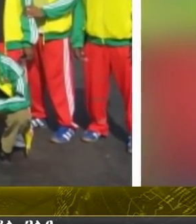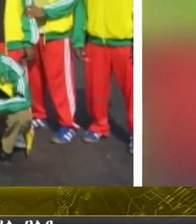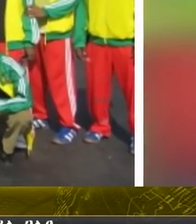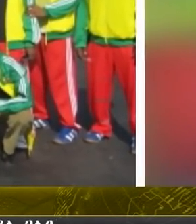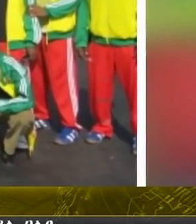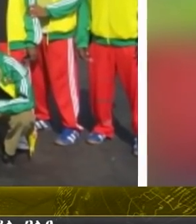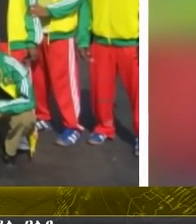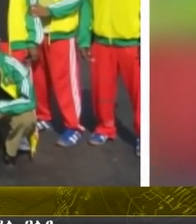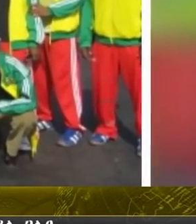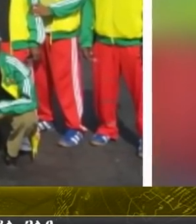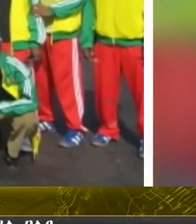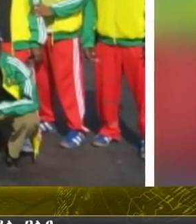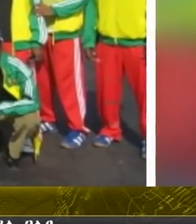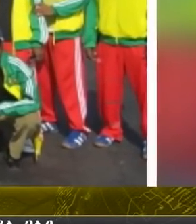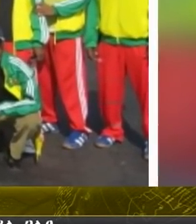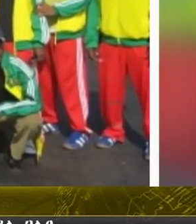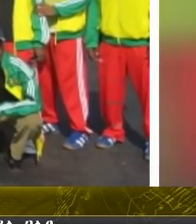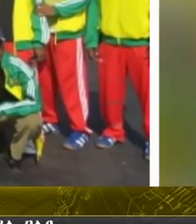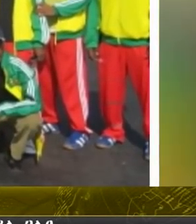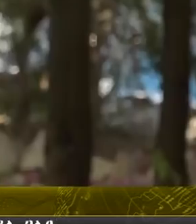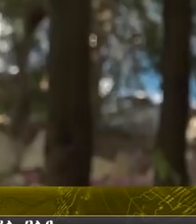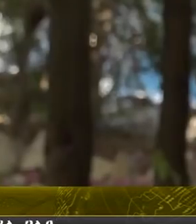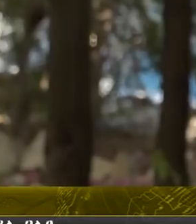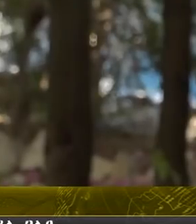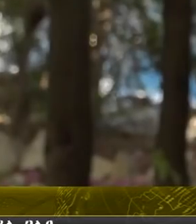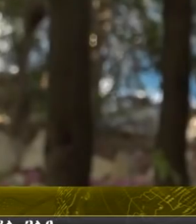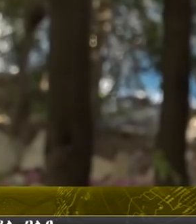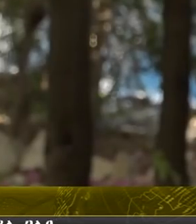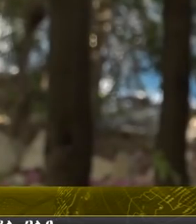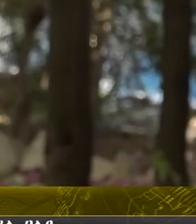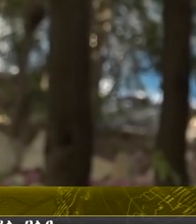2001 ዓመተ ምህረት ብሄራዊ ቡድና ወጣት ብሄራዊ ቡድን